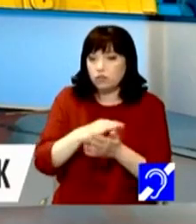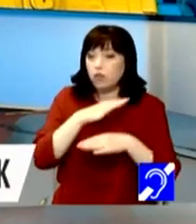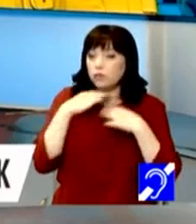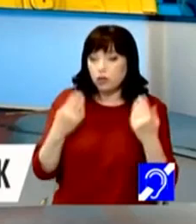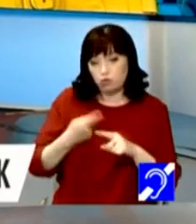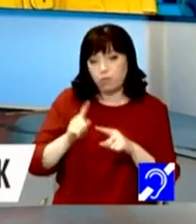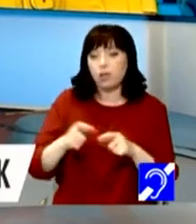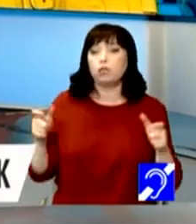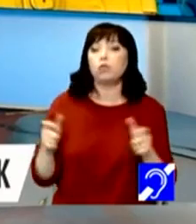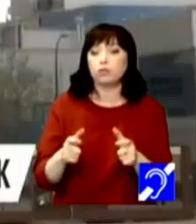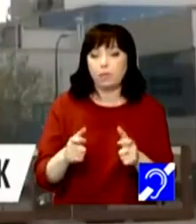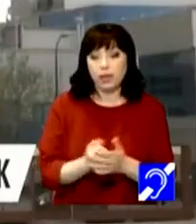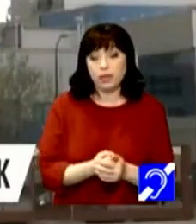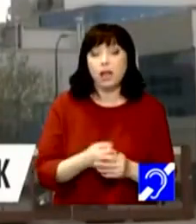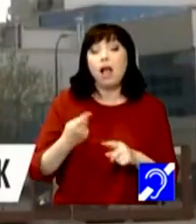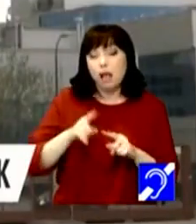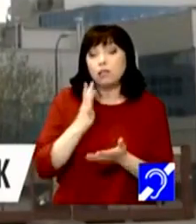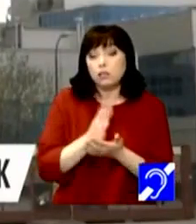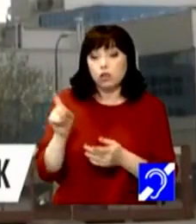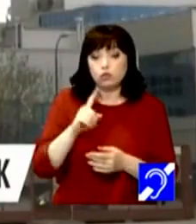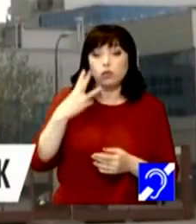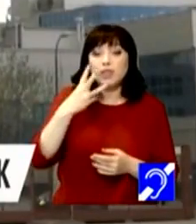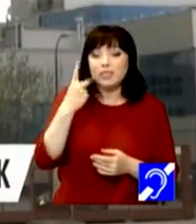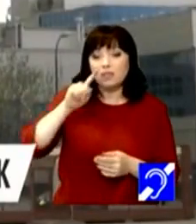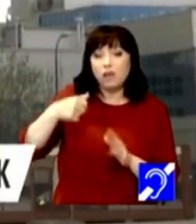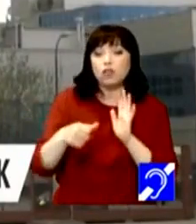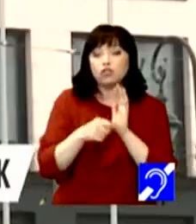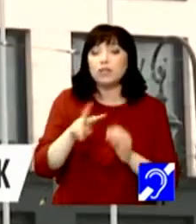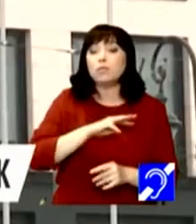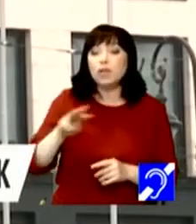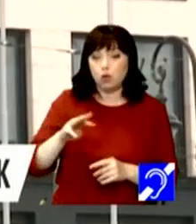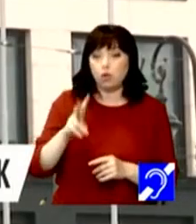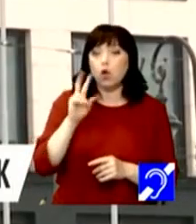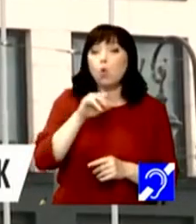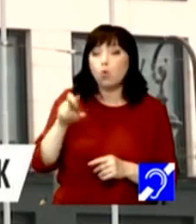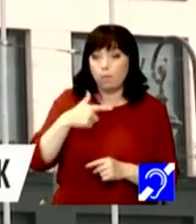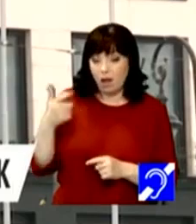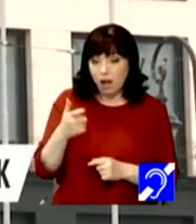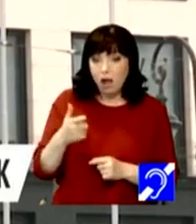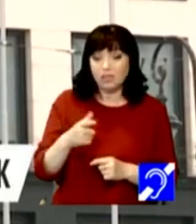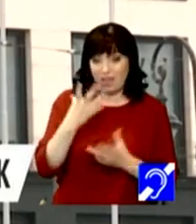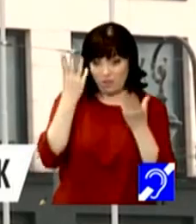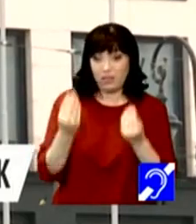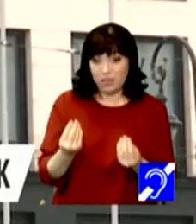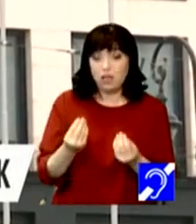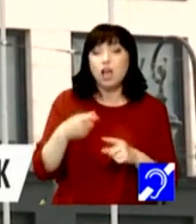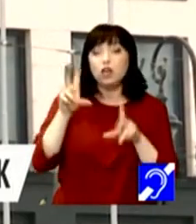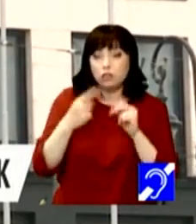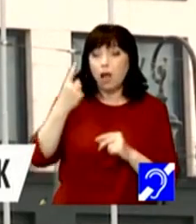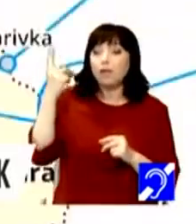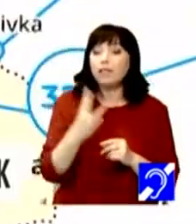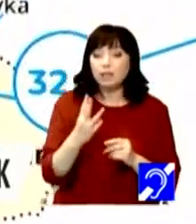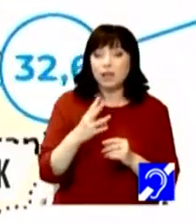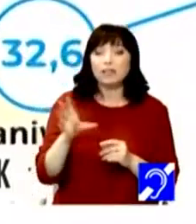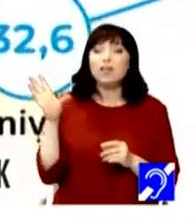de la Sohranovka. Asta înseamnă că 32,6 milioane de metri cub de gaz pe zi, adică o treime din